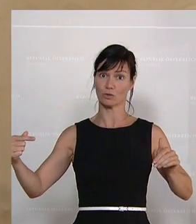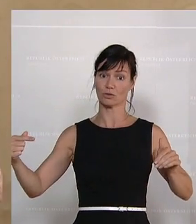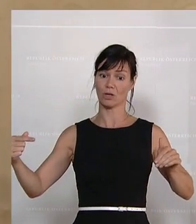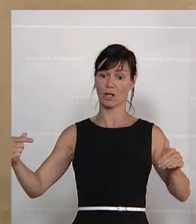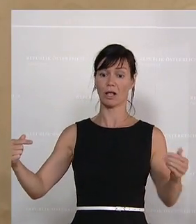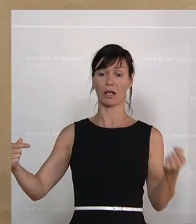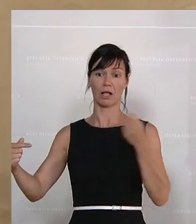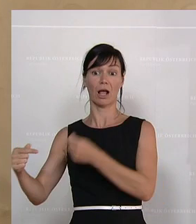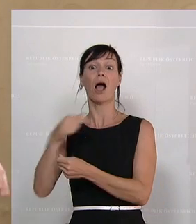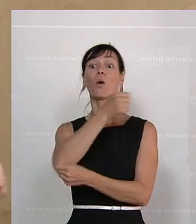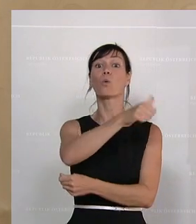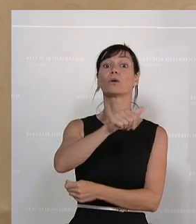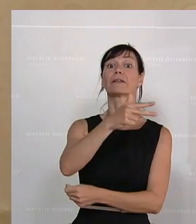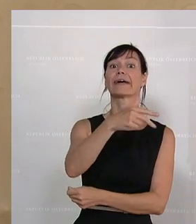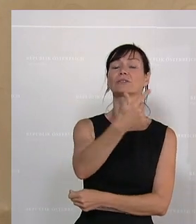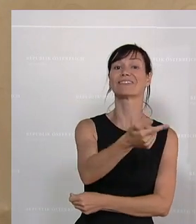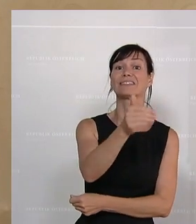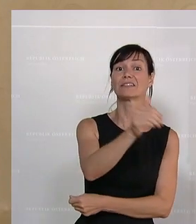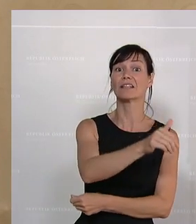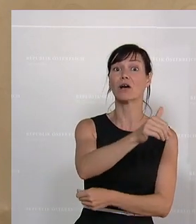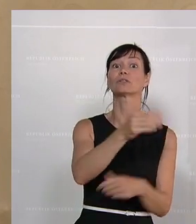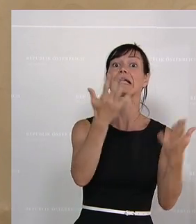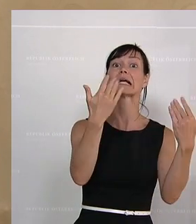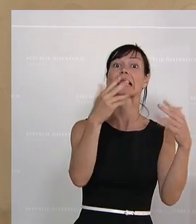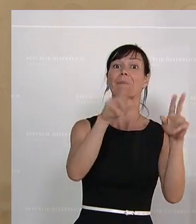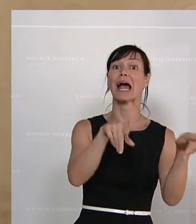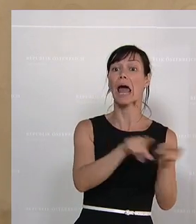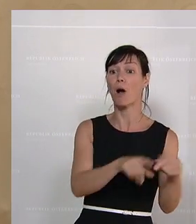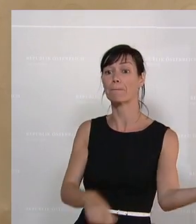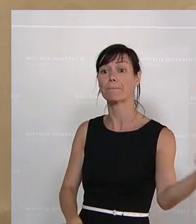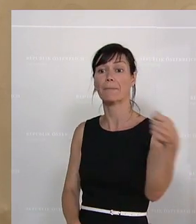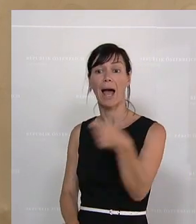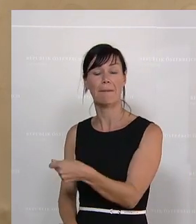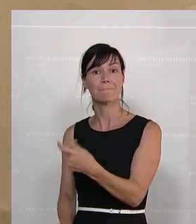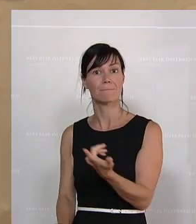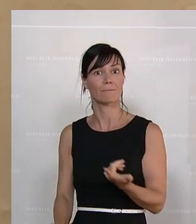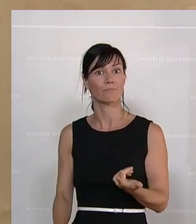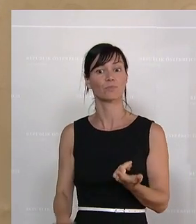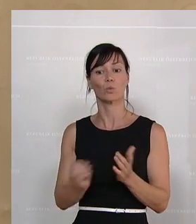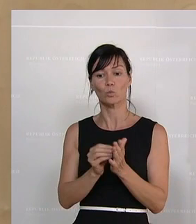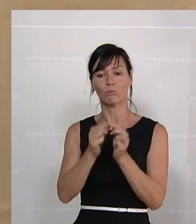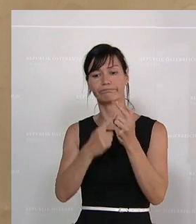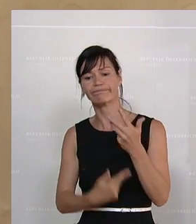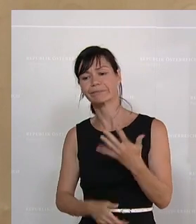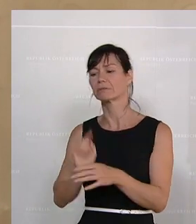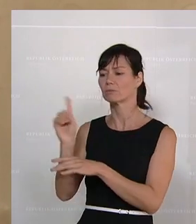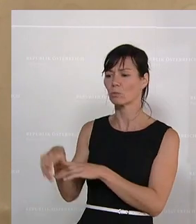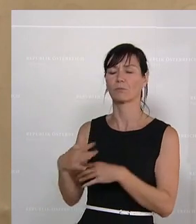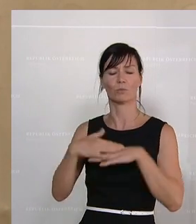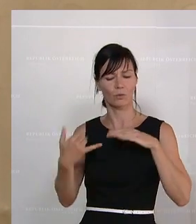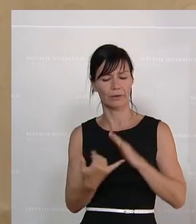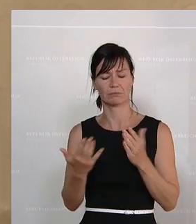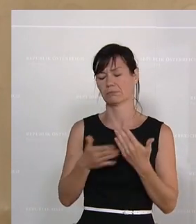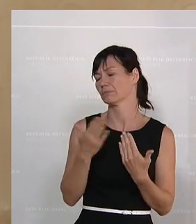123000 euro im rahmen des projekt klimarat bekommen hat aber auch bei weiteren projekten zb beim